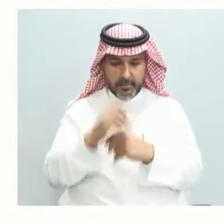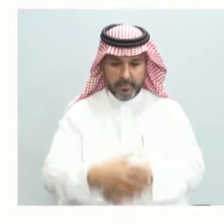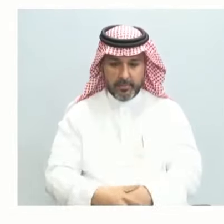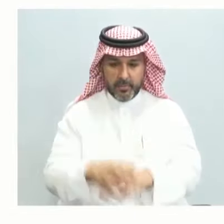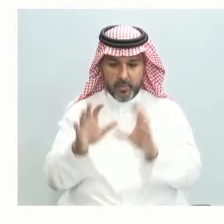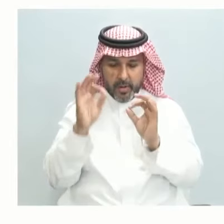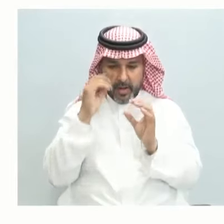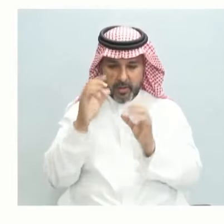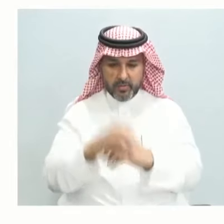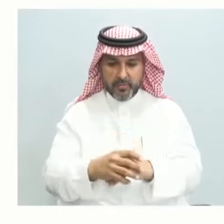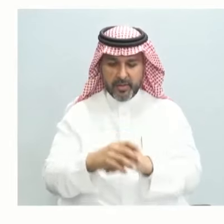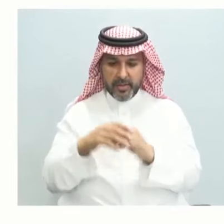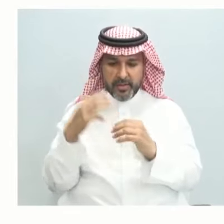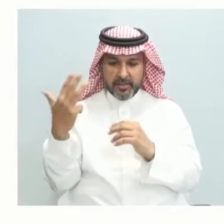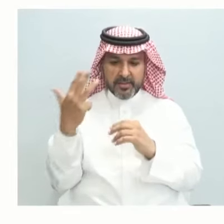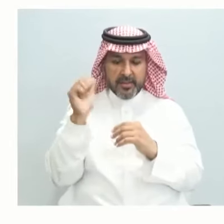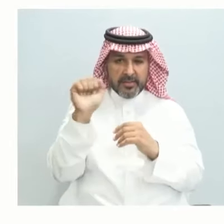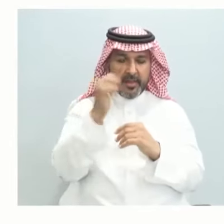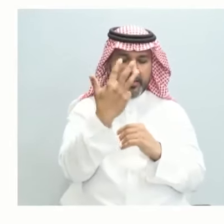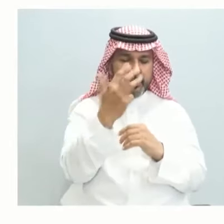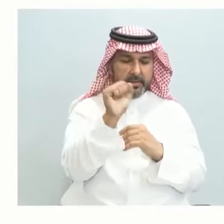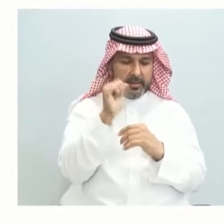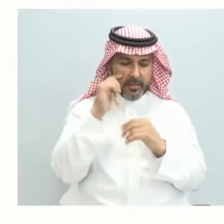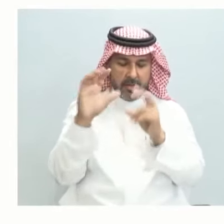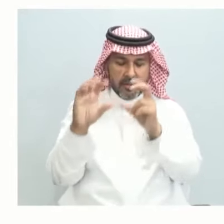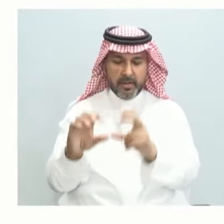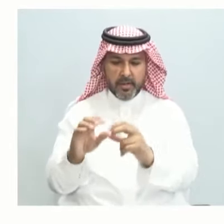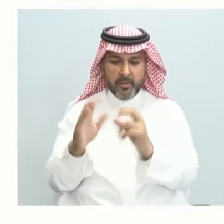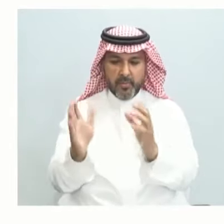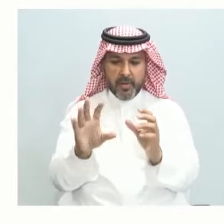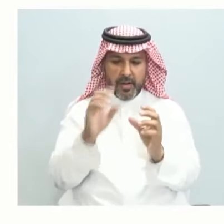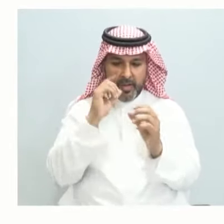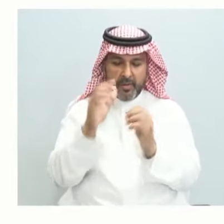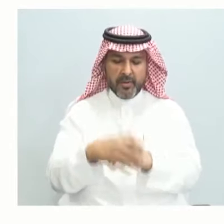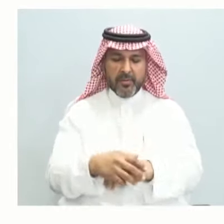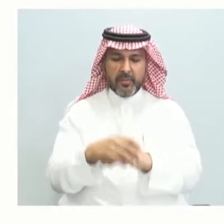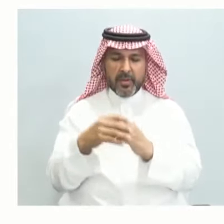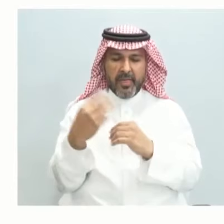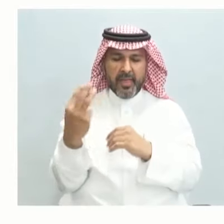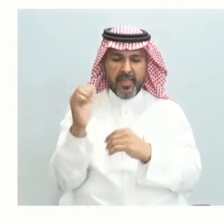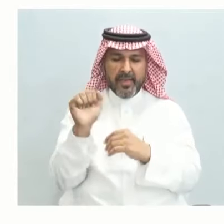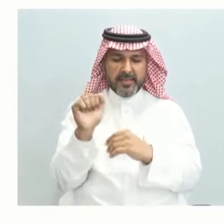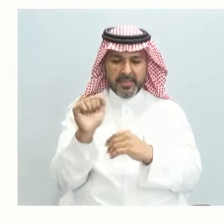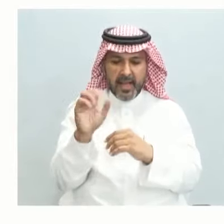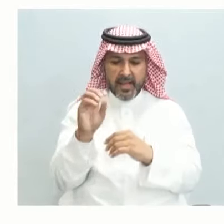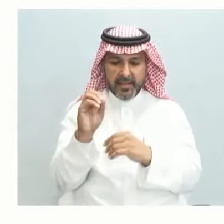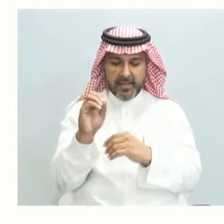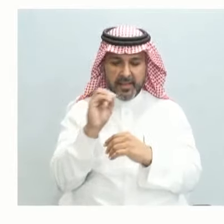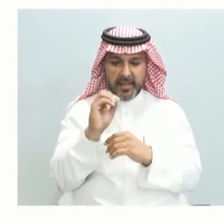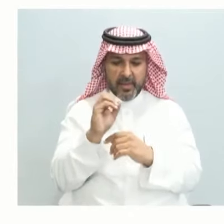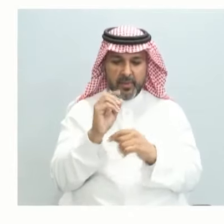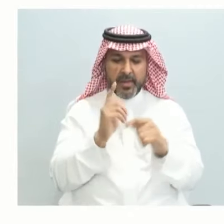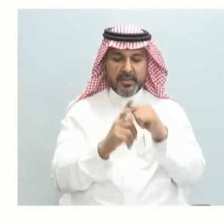خارج على اساس انها القاسم المشترك الاكبر وهنا ما تبقى لديه نلاحظ هنا